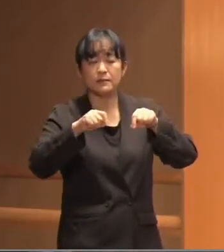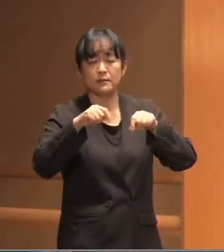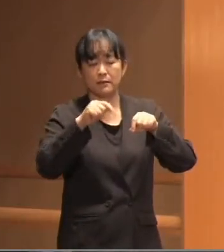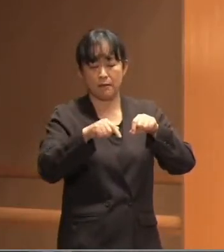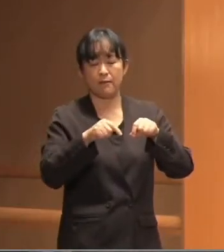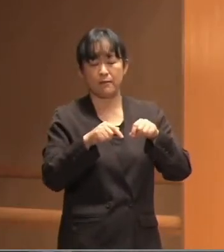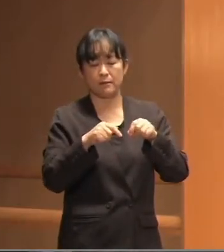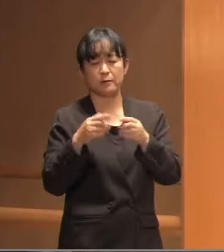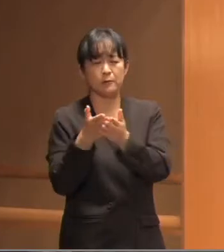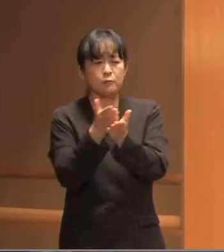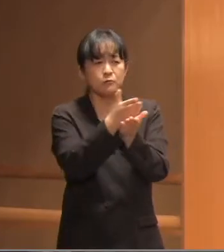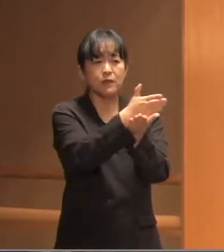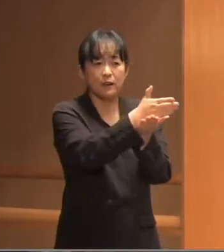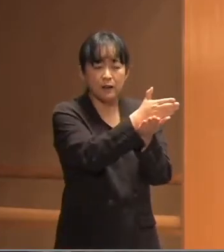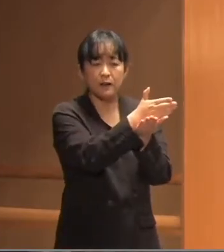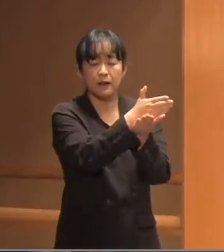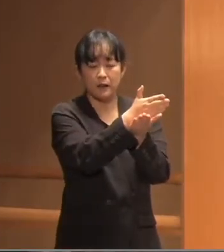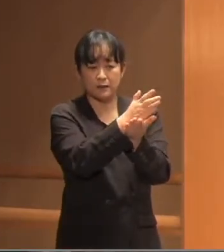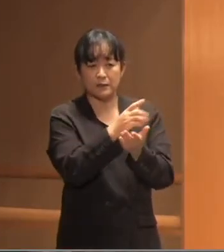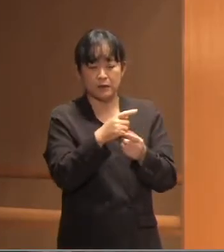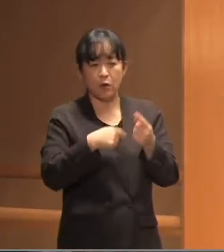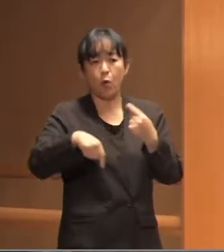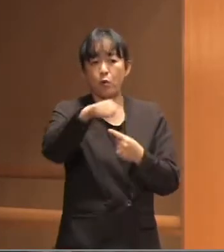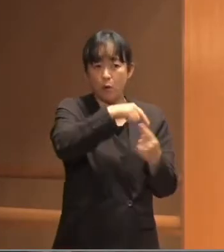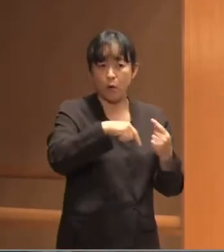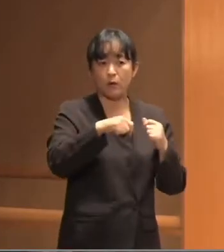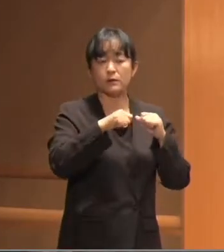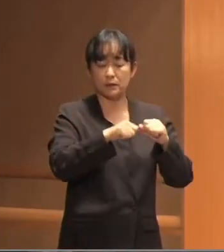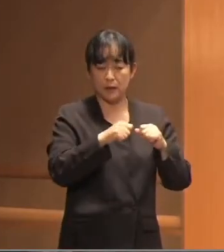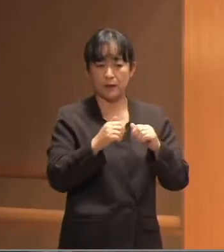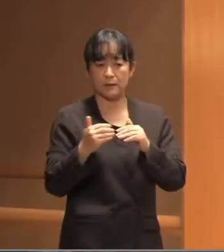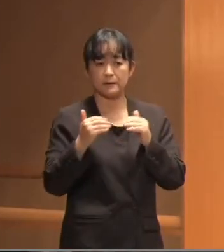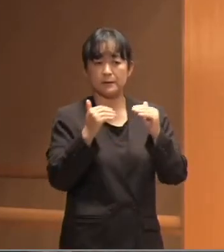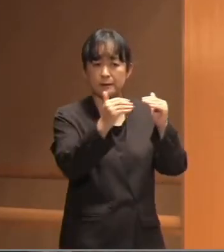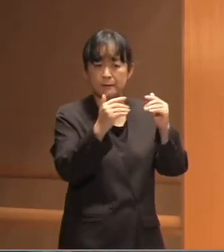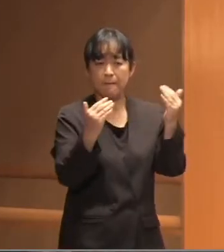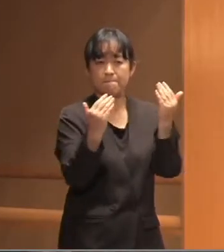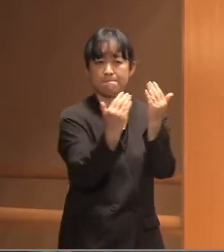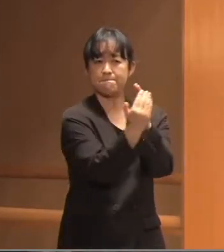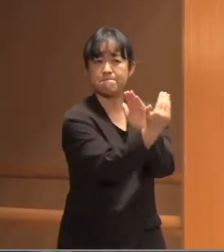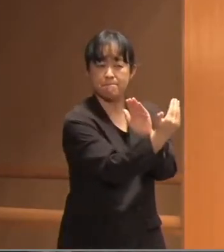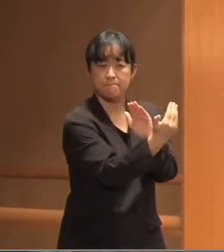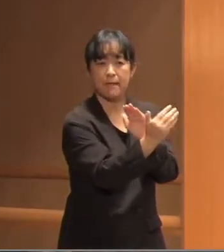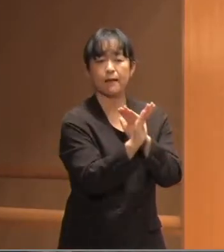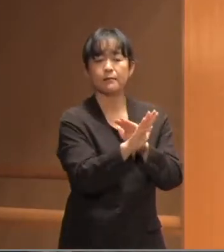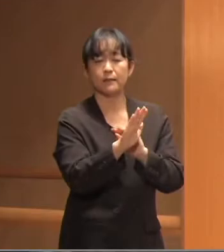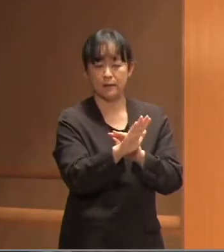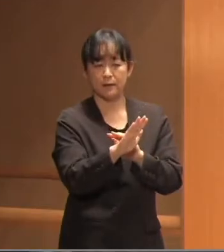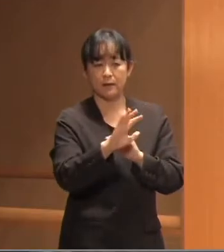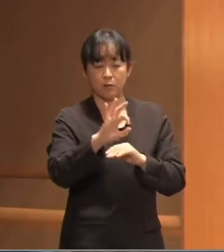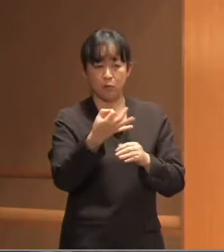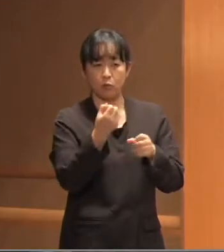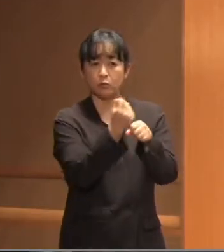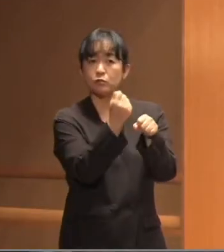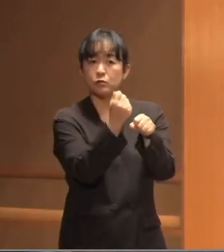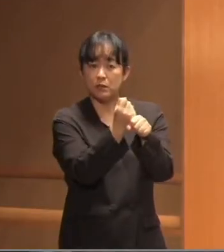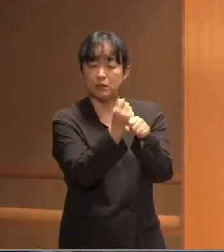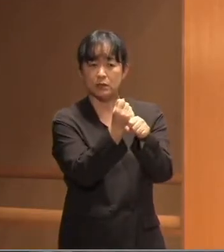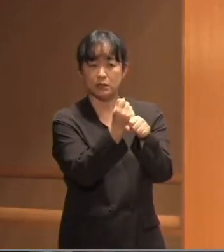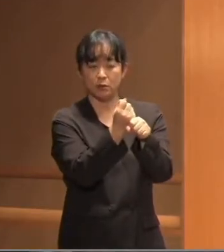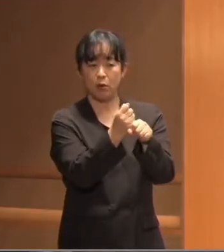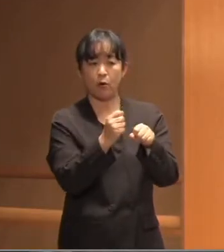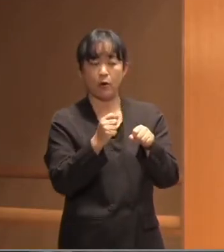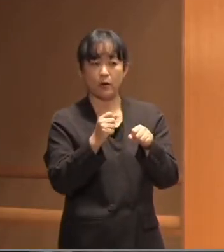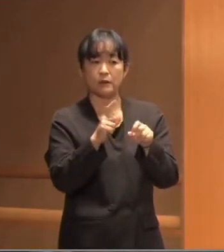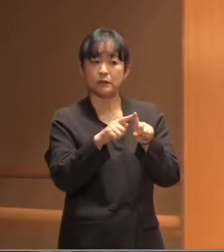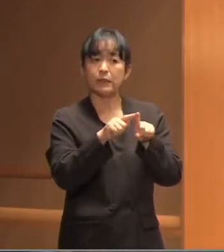分野に応用されて画期的な進化を遂げ、いわゆるものづくりの一端を担うようにな